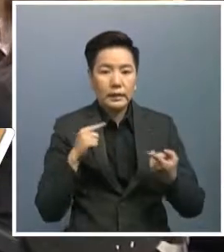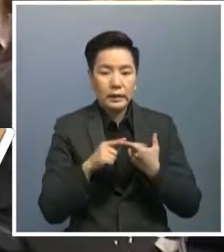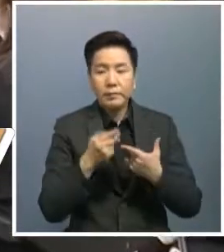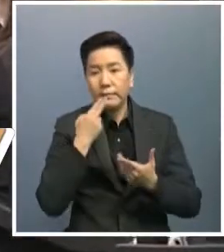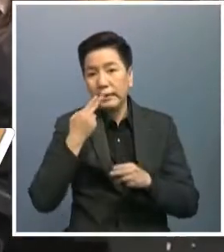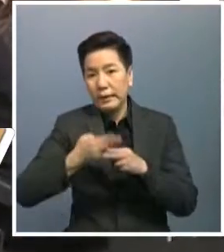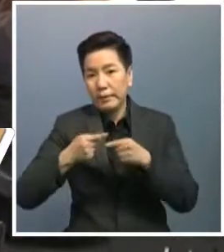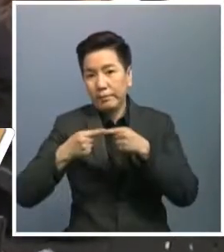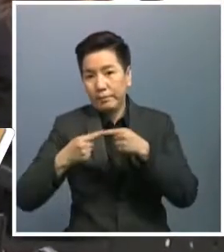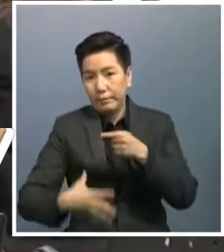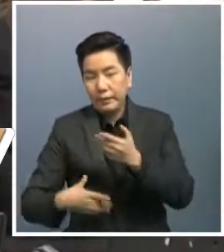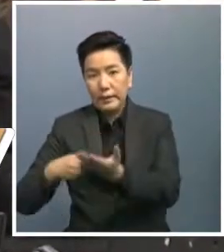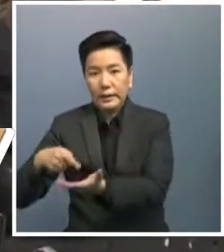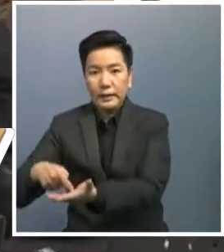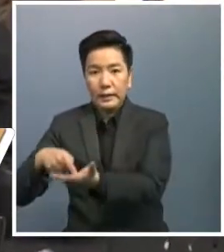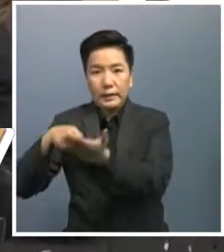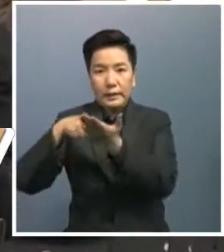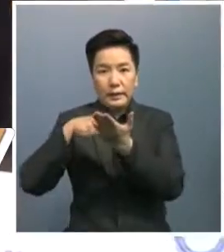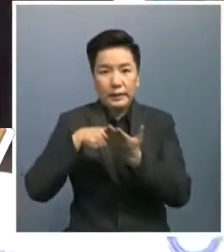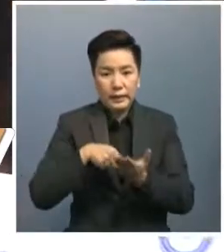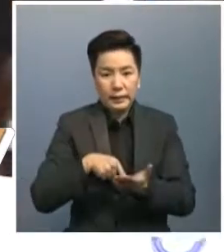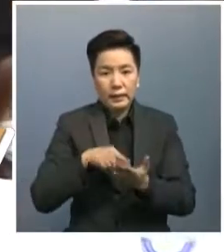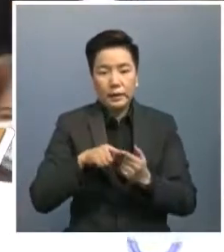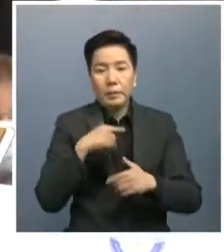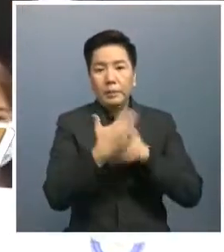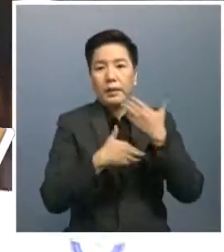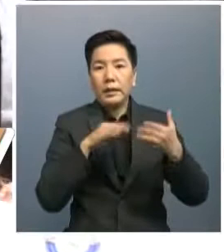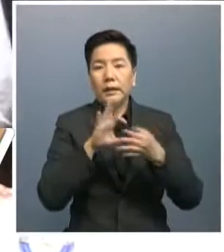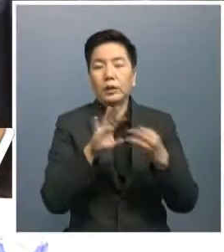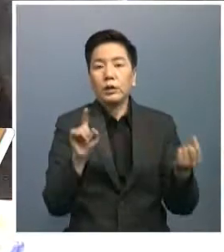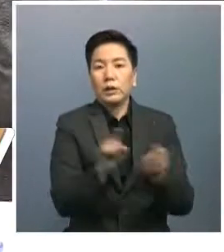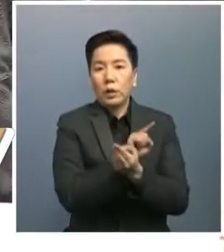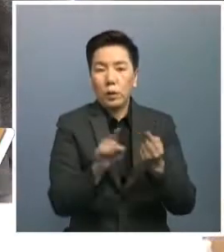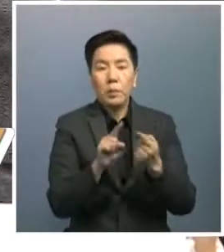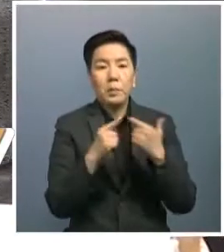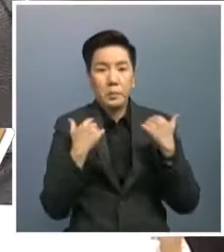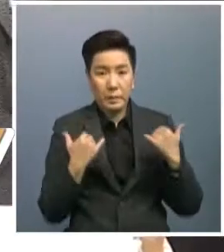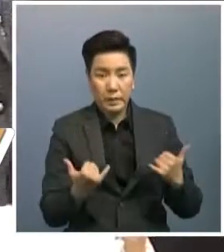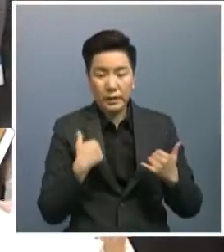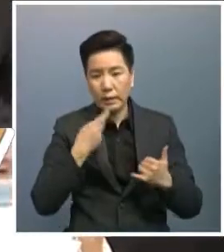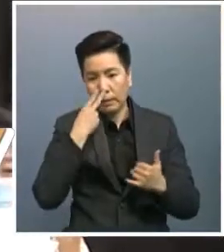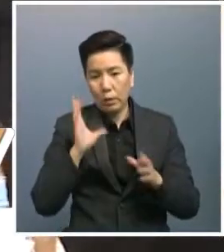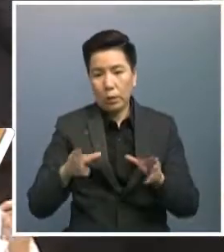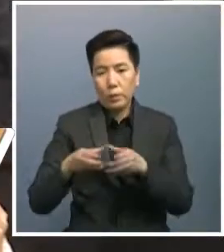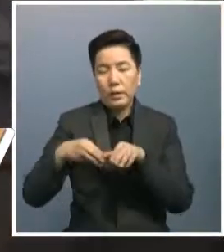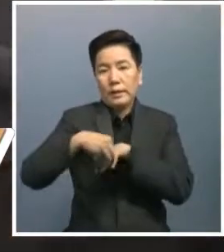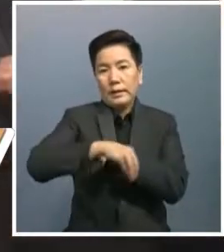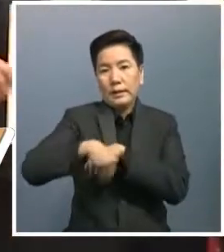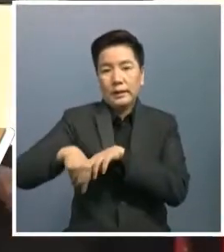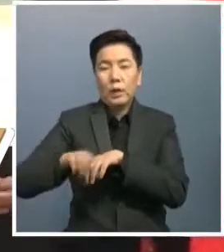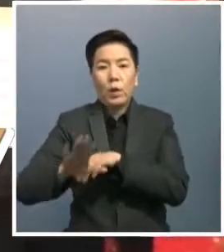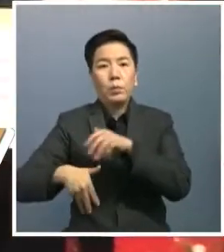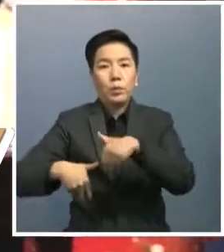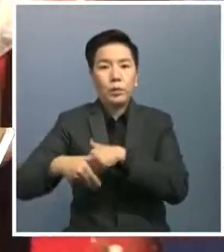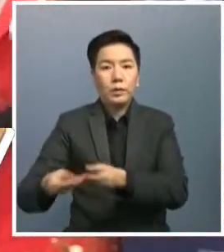รับเยอะรายชื่อผู้สนับสนุนร่างพระราชบัญญัติส่งเสริมและพัฒนาองค์กรภาคประชาสังคมผชจากตัวแทนของเครือข่ายภาค